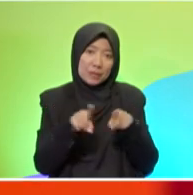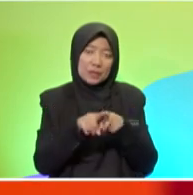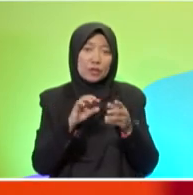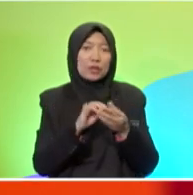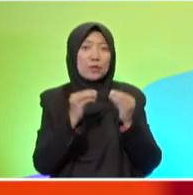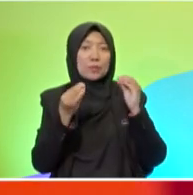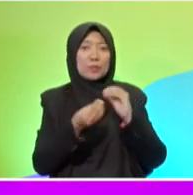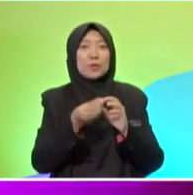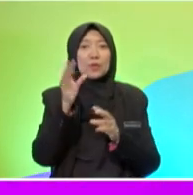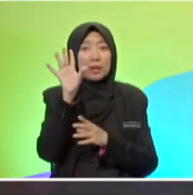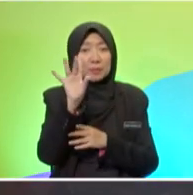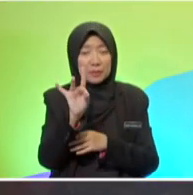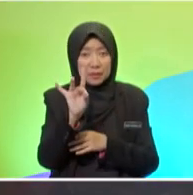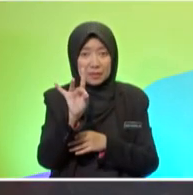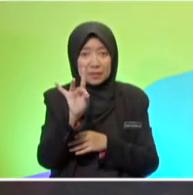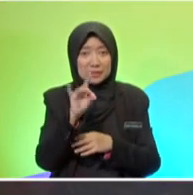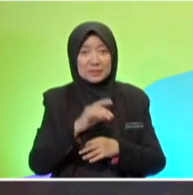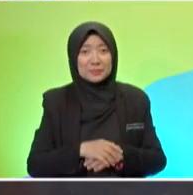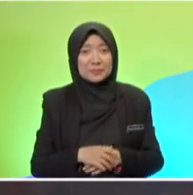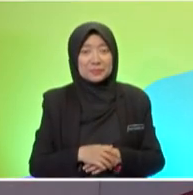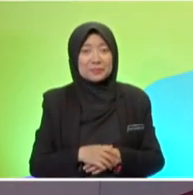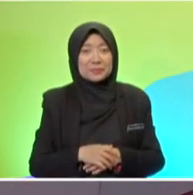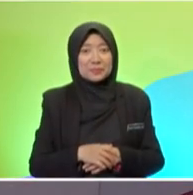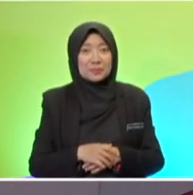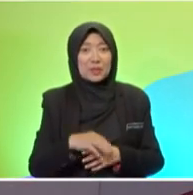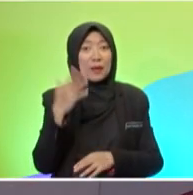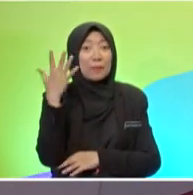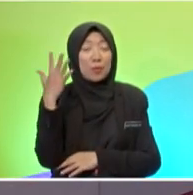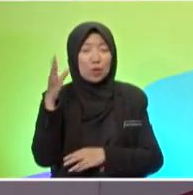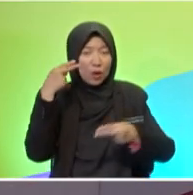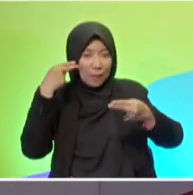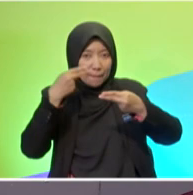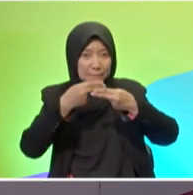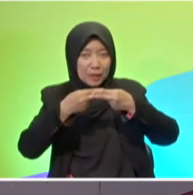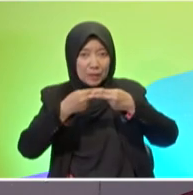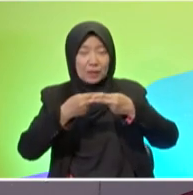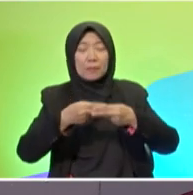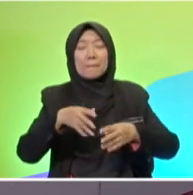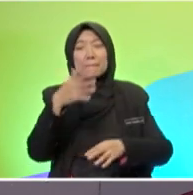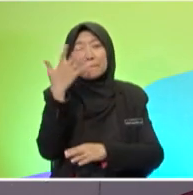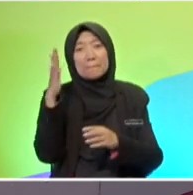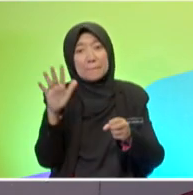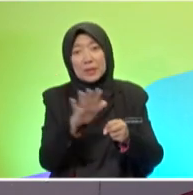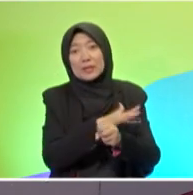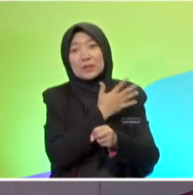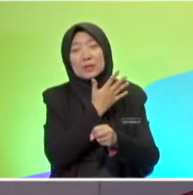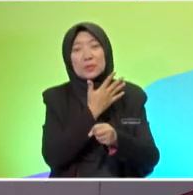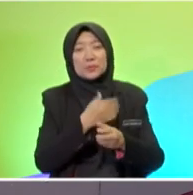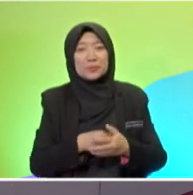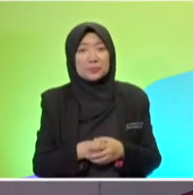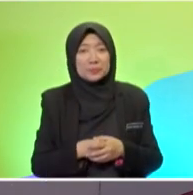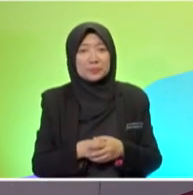lapan. Nombor lapan. Okey. Pokok kita pun nak penuh. Itik kita pun dah nak habis. Okey.